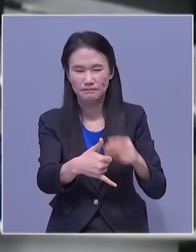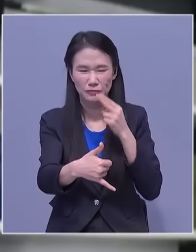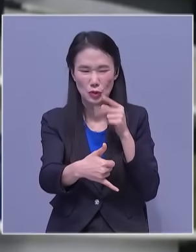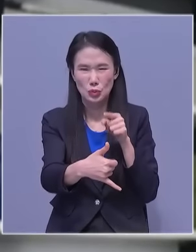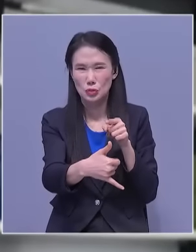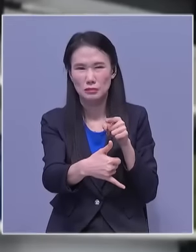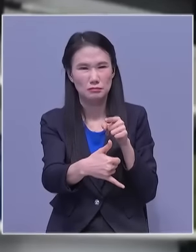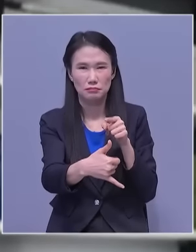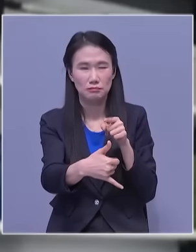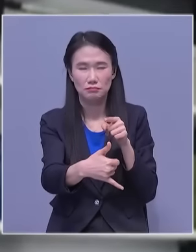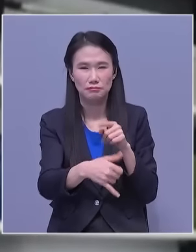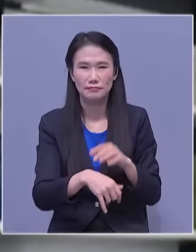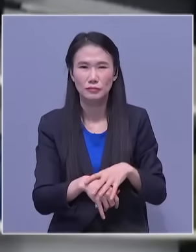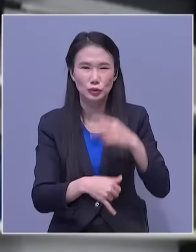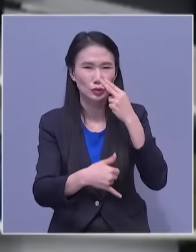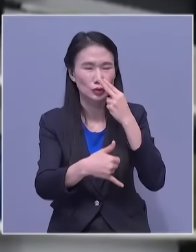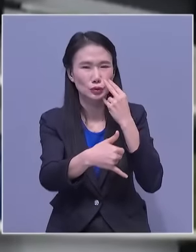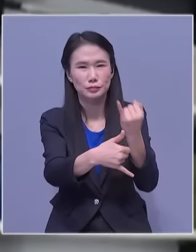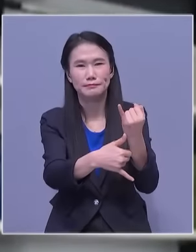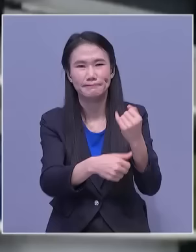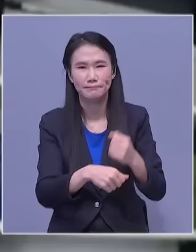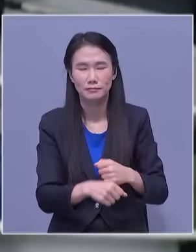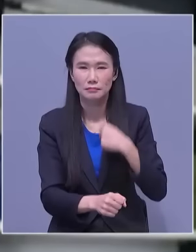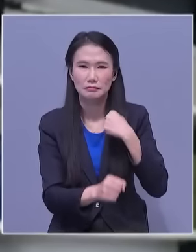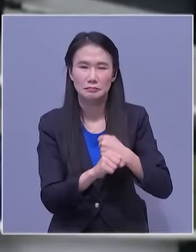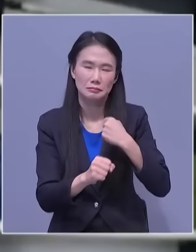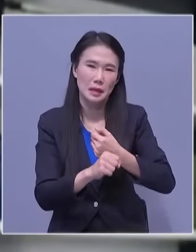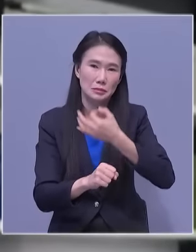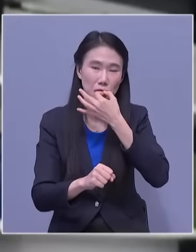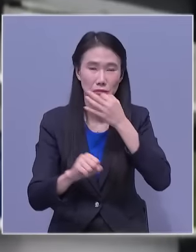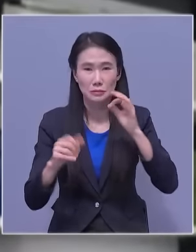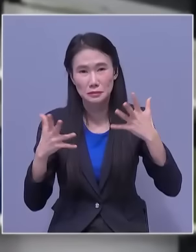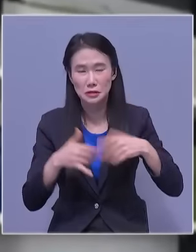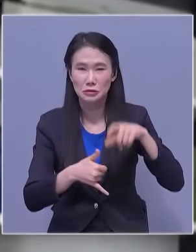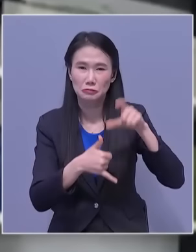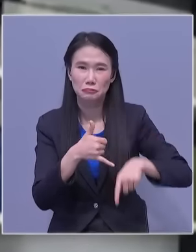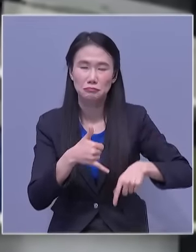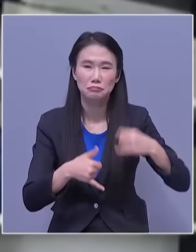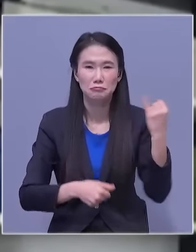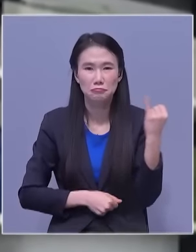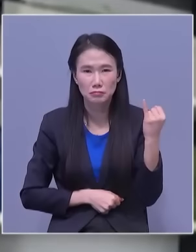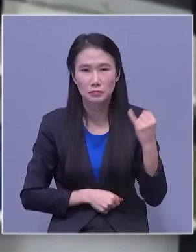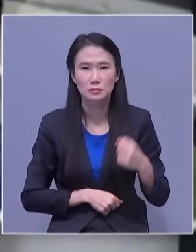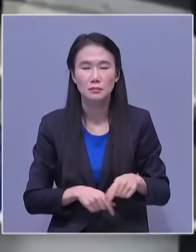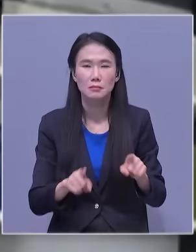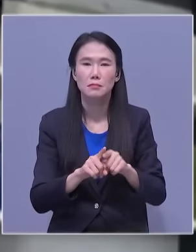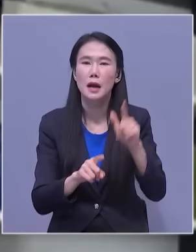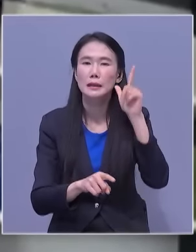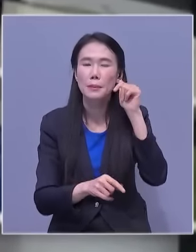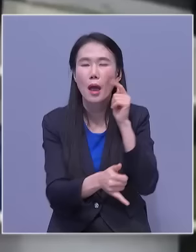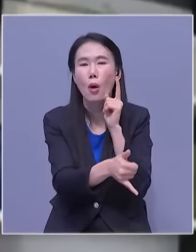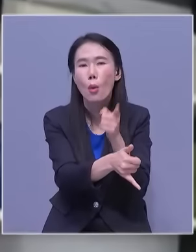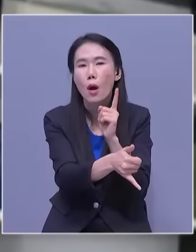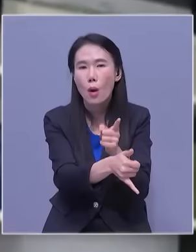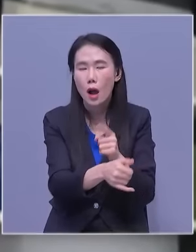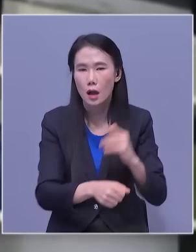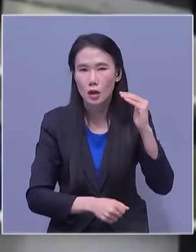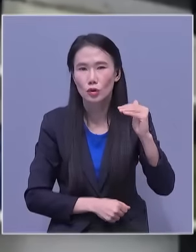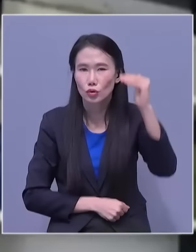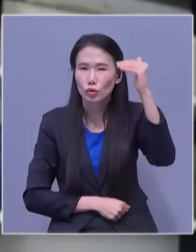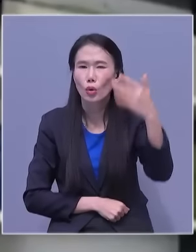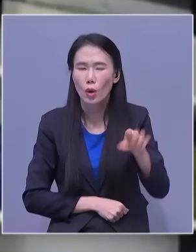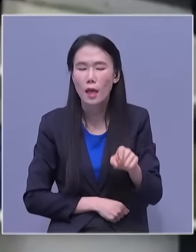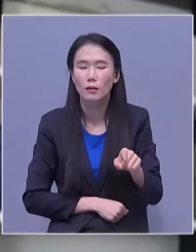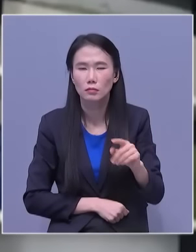อ่ะนะเป็นคนที่ไม่เอาไหนไม่ทำมาหากินไม่อะไรต่างๆอ่ะเพราะฉะนั้นอย่างที่แม่ด่าบอกว่าเนี่ยโตป่านนี้แล้ว